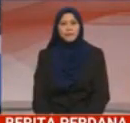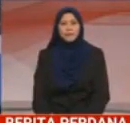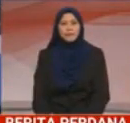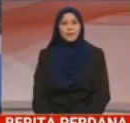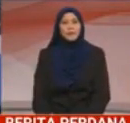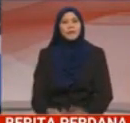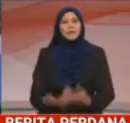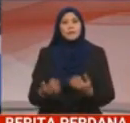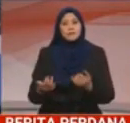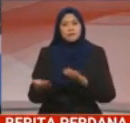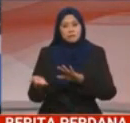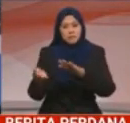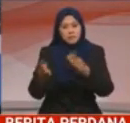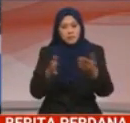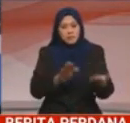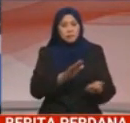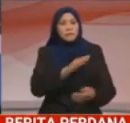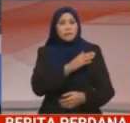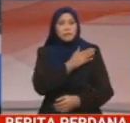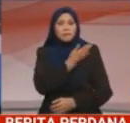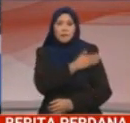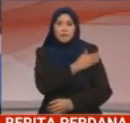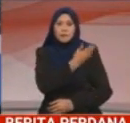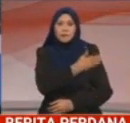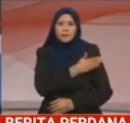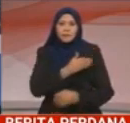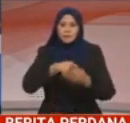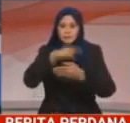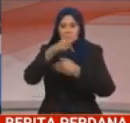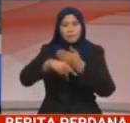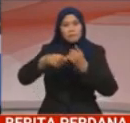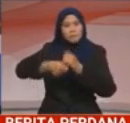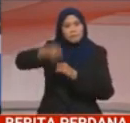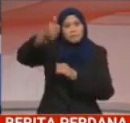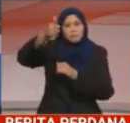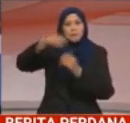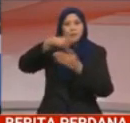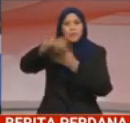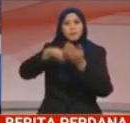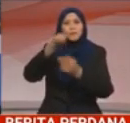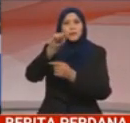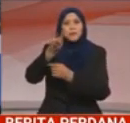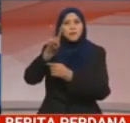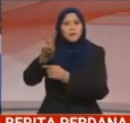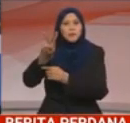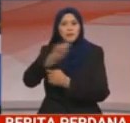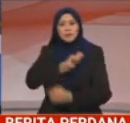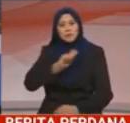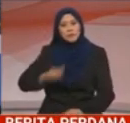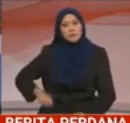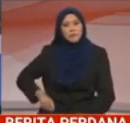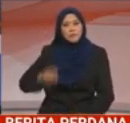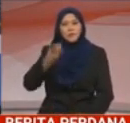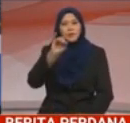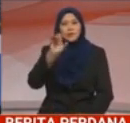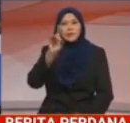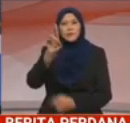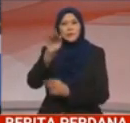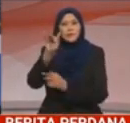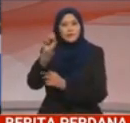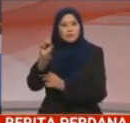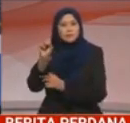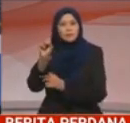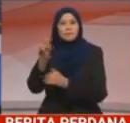Saudara, jenazah bekas Timbalan Pengarah Bahagian Program TV Allahyarham Tengku Idris Tengku Din selamat dikebumikan di